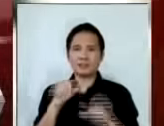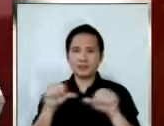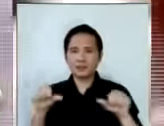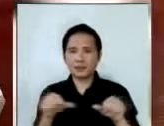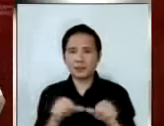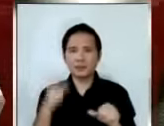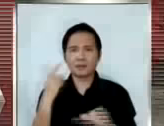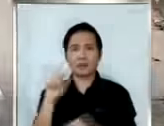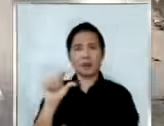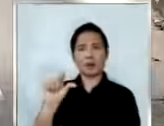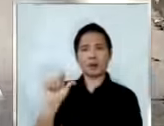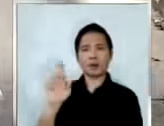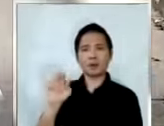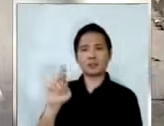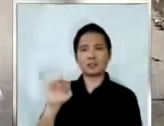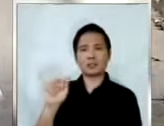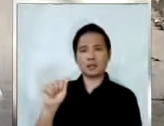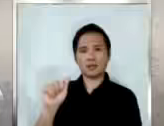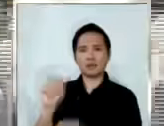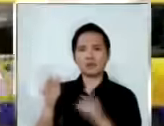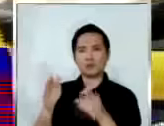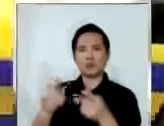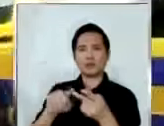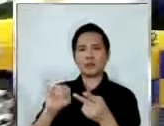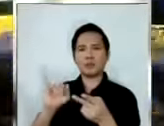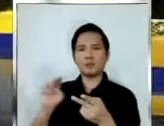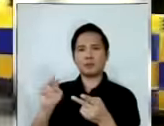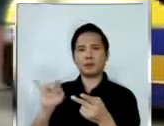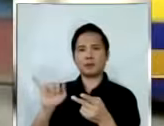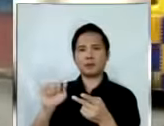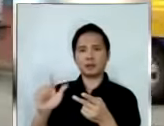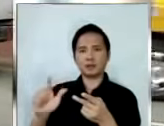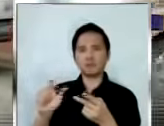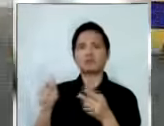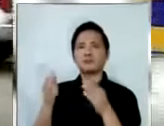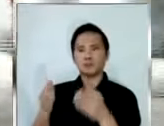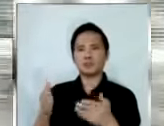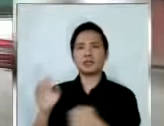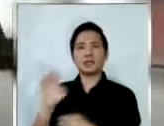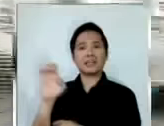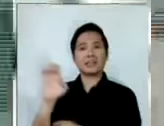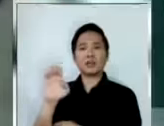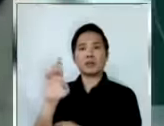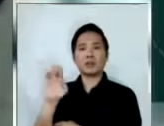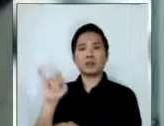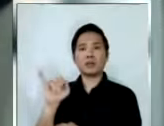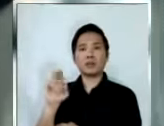at Imperial Street sa Barangay E. Rodriguez at Kalye 29 sa Barangay Libis.